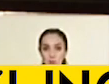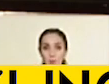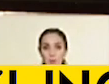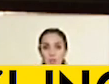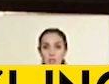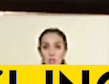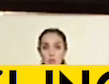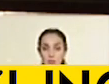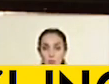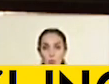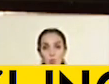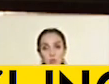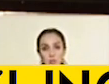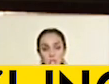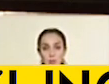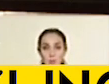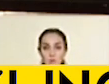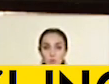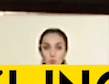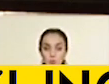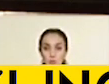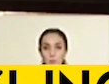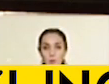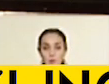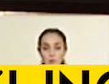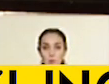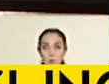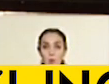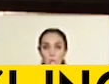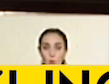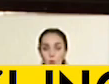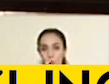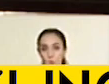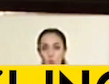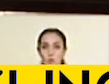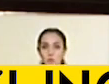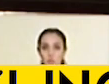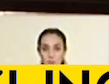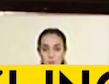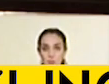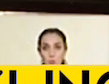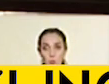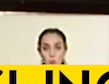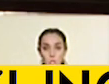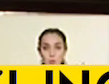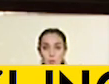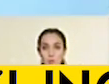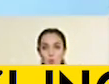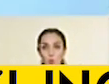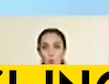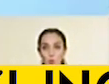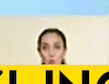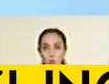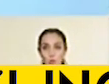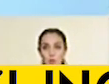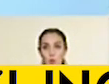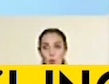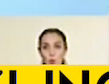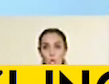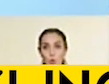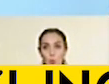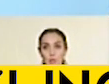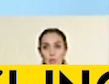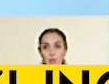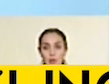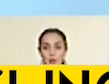o'tilgan mavzularimizni ushbu mavzumiz bilan bog'lab ko'rib chiqamiz. Bugungi mavzumizning nomi, demak, Yunon